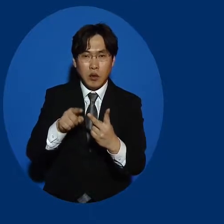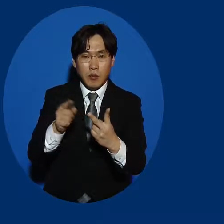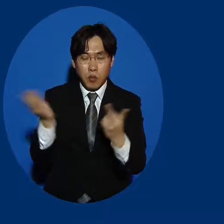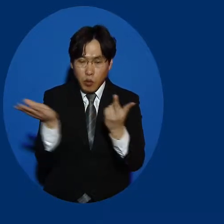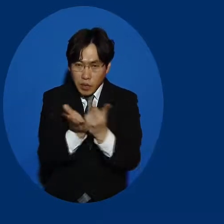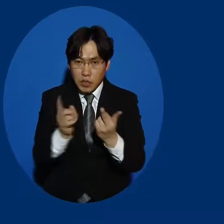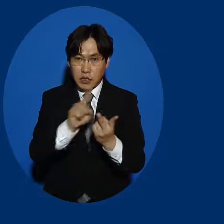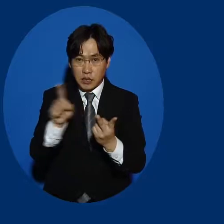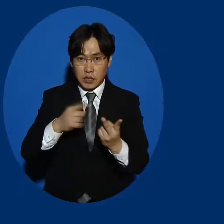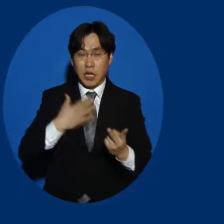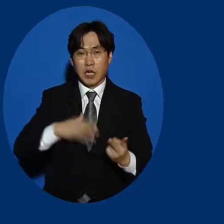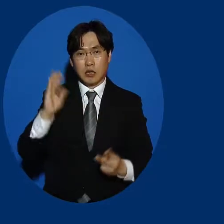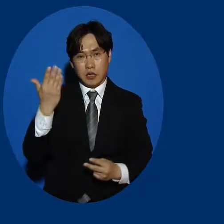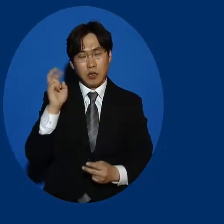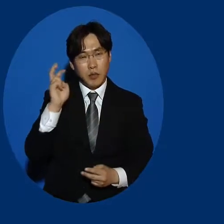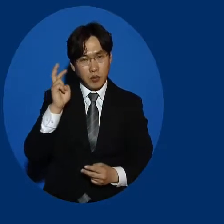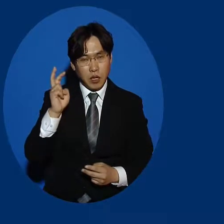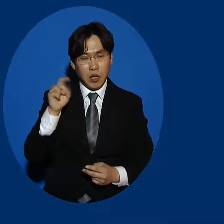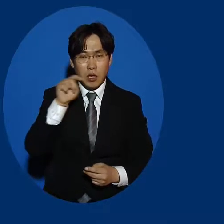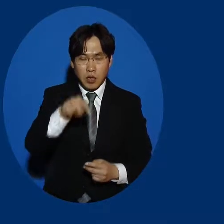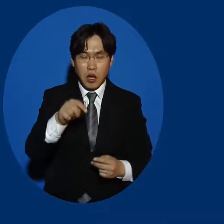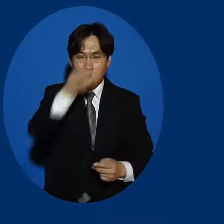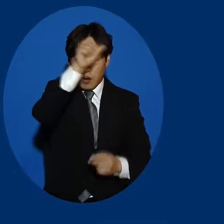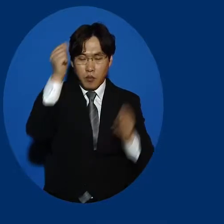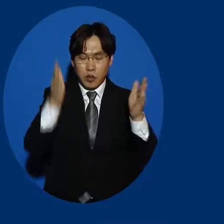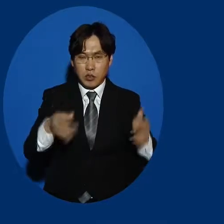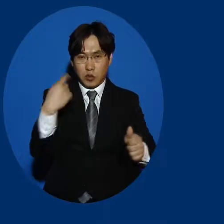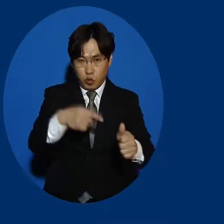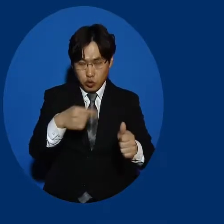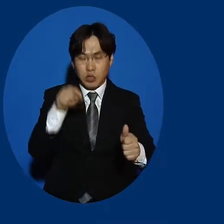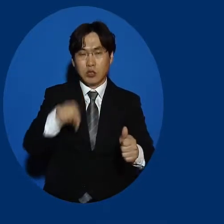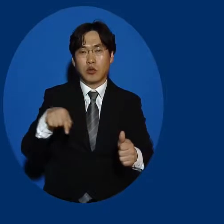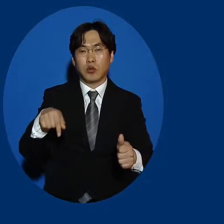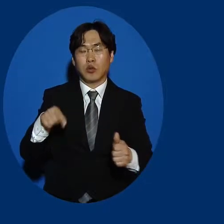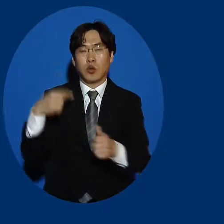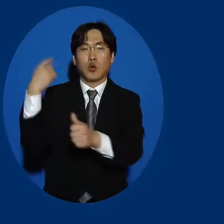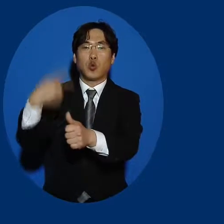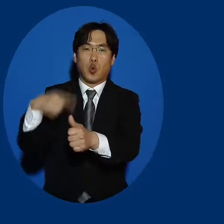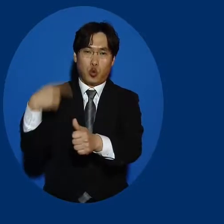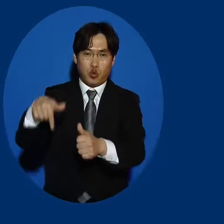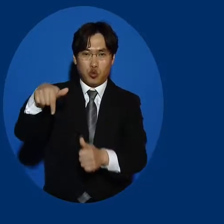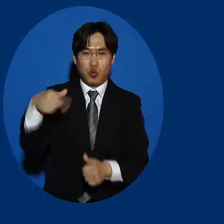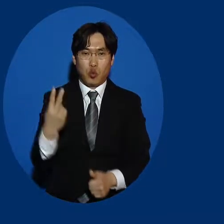장애인 평생교육은 분명히 교육입니다. 그런데